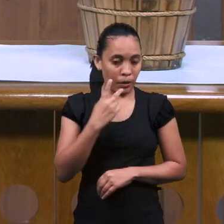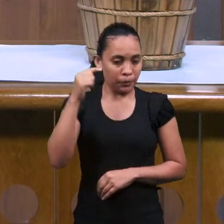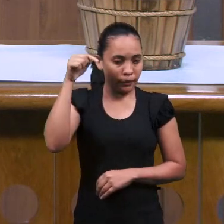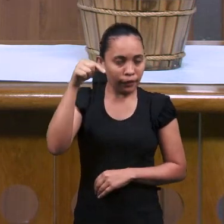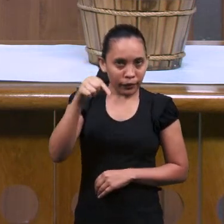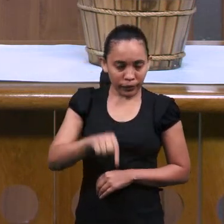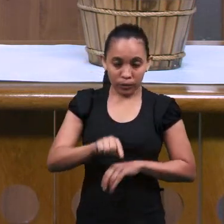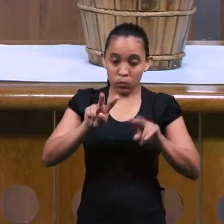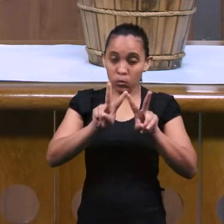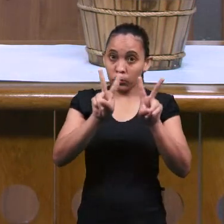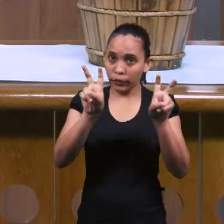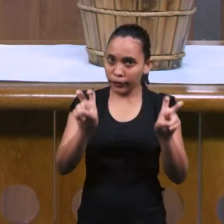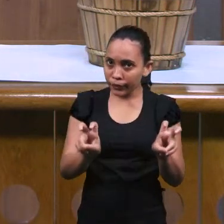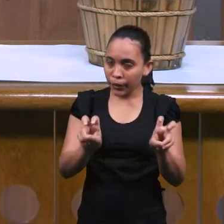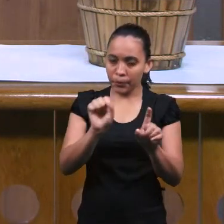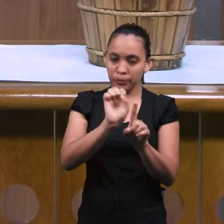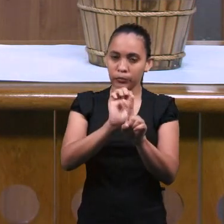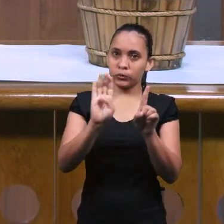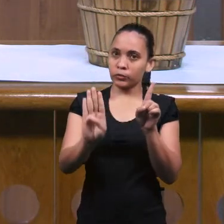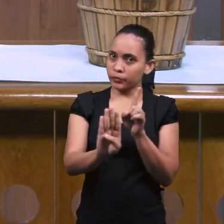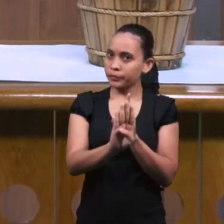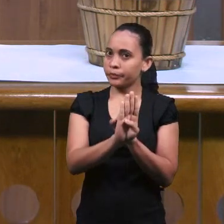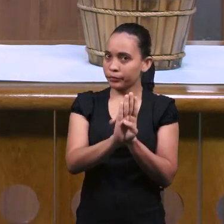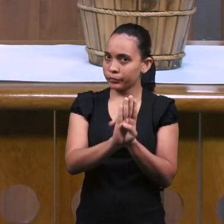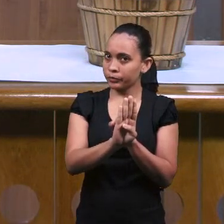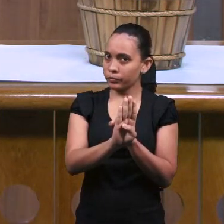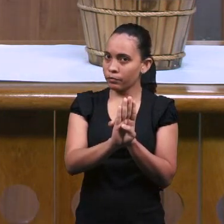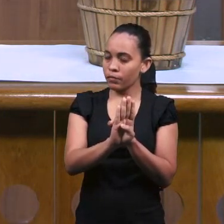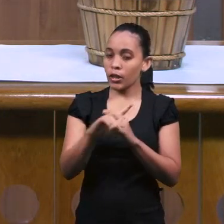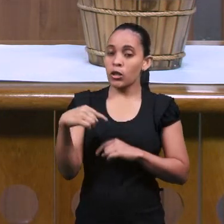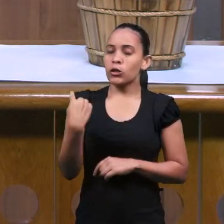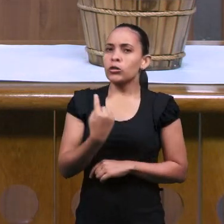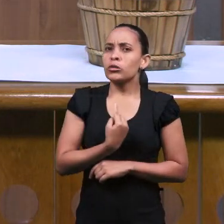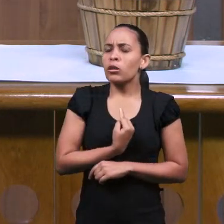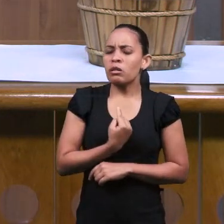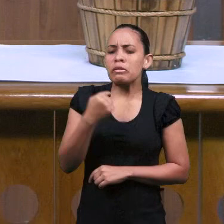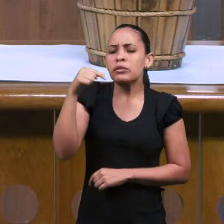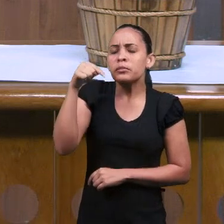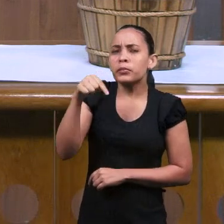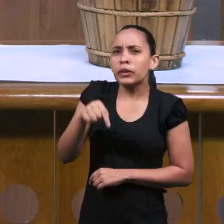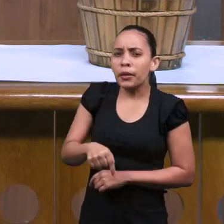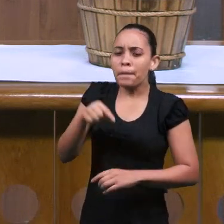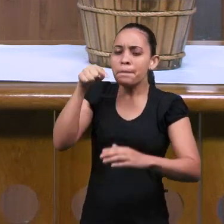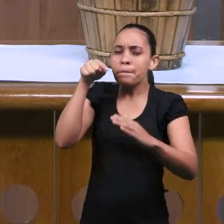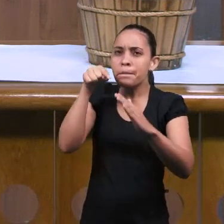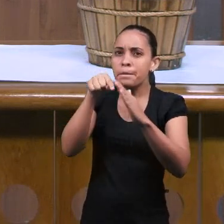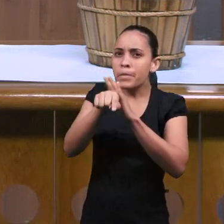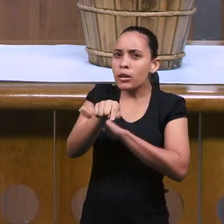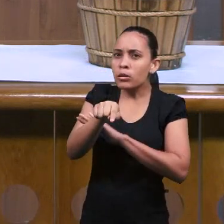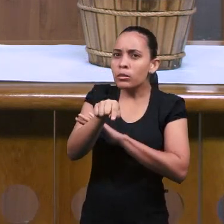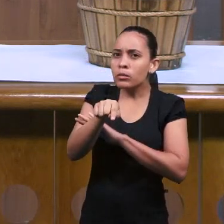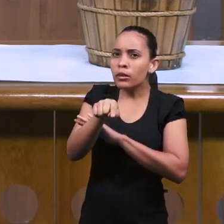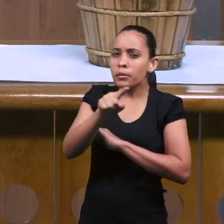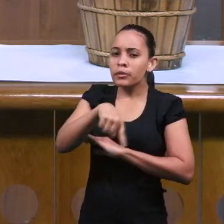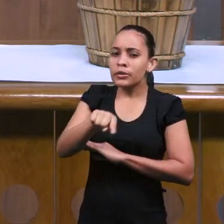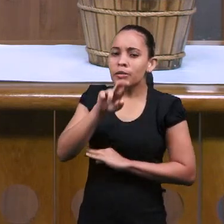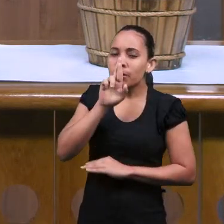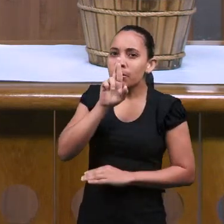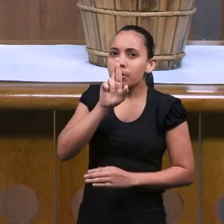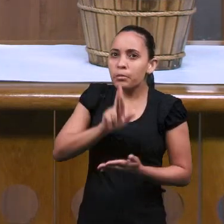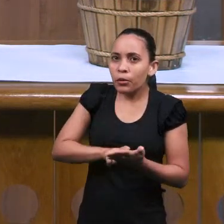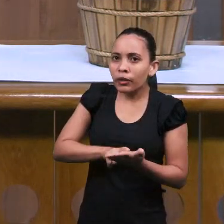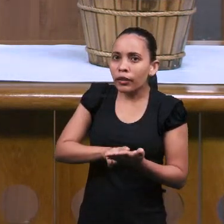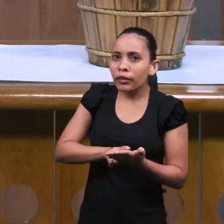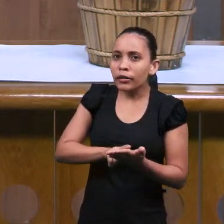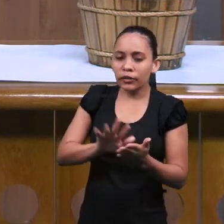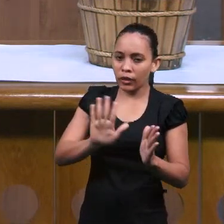pour l'école biblique dominicale, nous ne sommes pas ici en train de demander les frères pour qu'ils répondent.